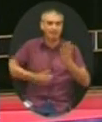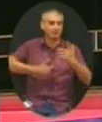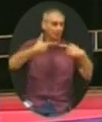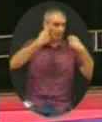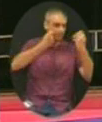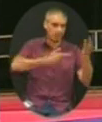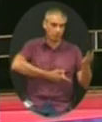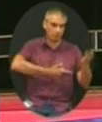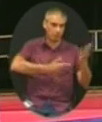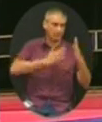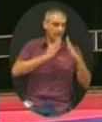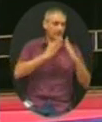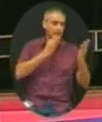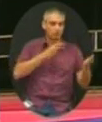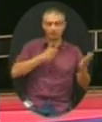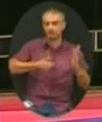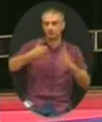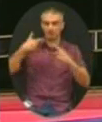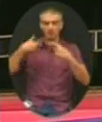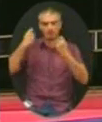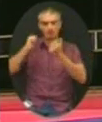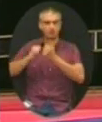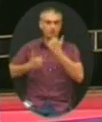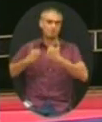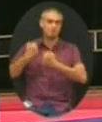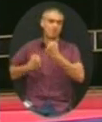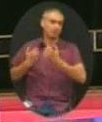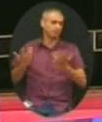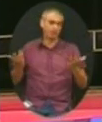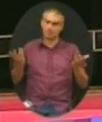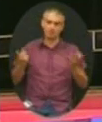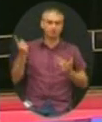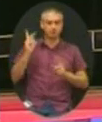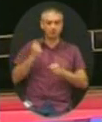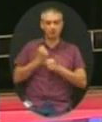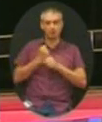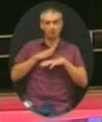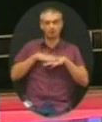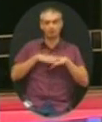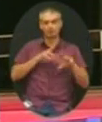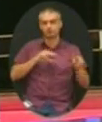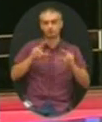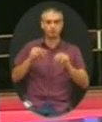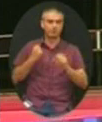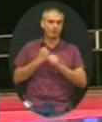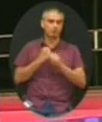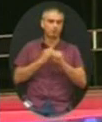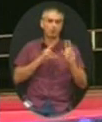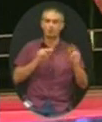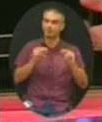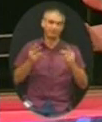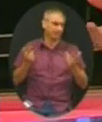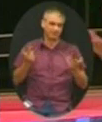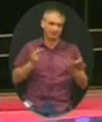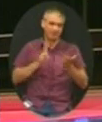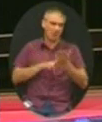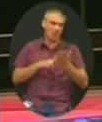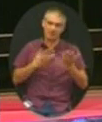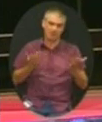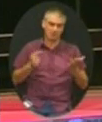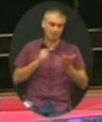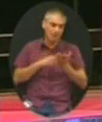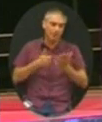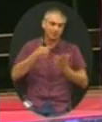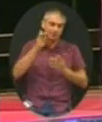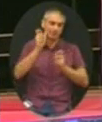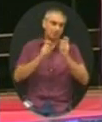תרבות מהבית היהודי לשר תרבות ממרץ. אין הבדל. הם אמורים למלא את אותה פונקציה ולתפקד בדיוק באותו אופן. זה כמובן לא נכון, כי